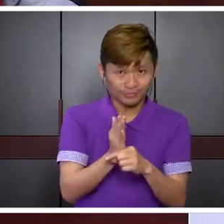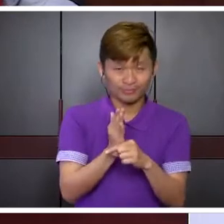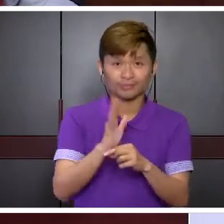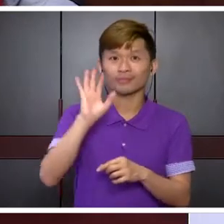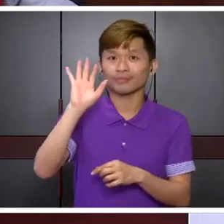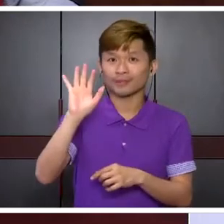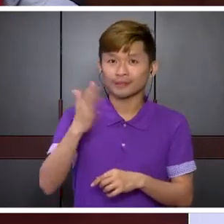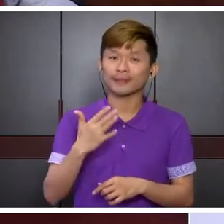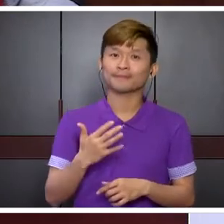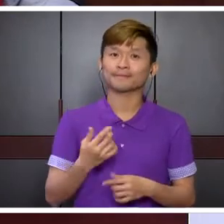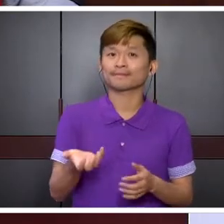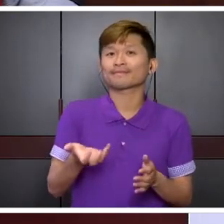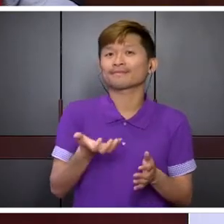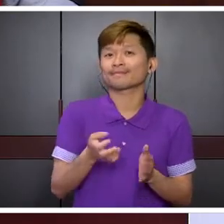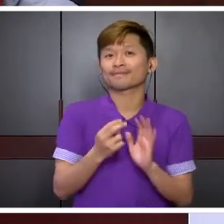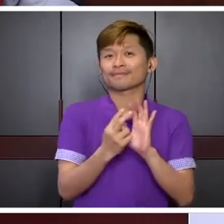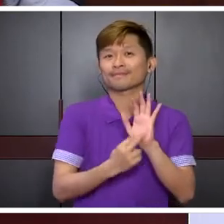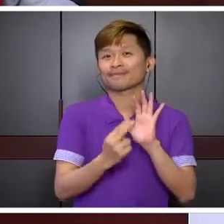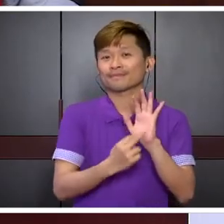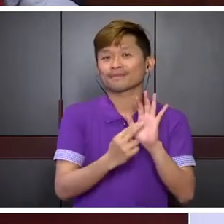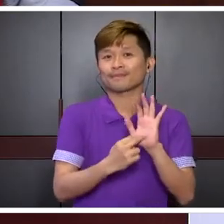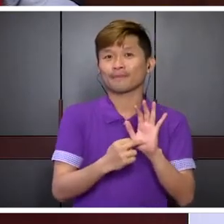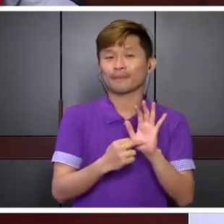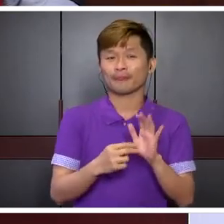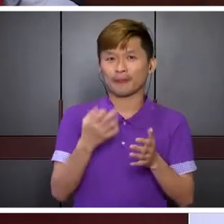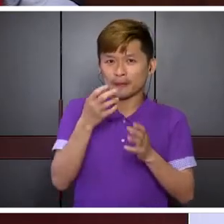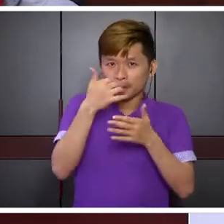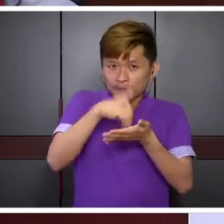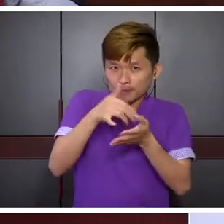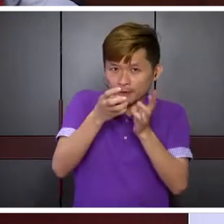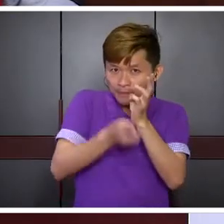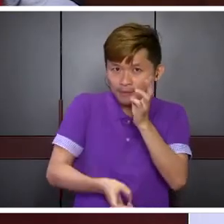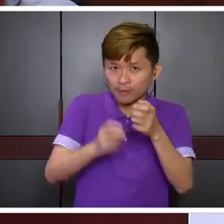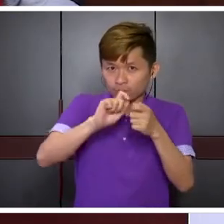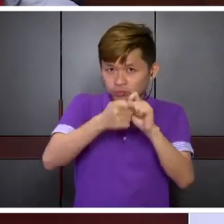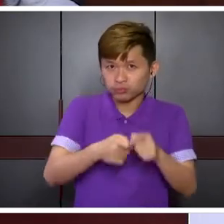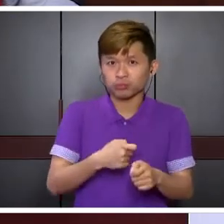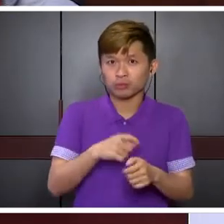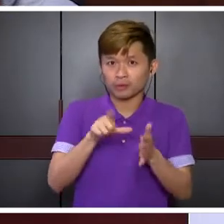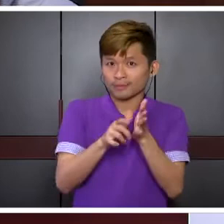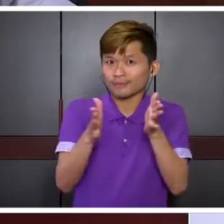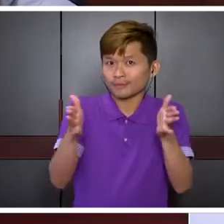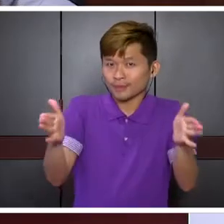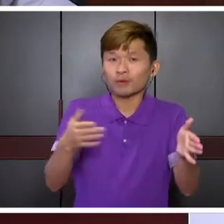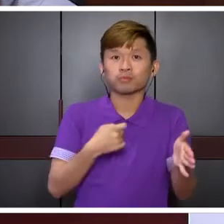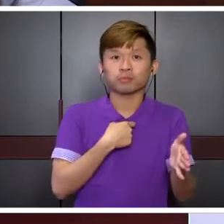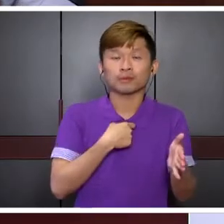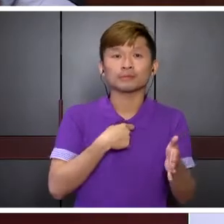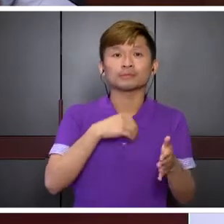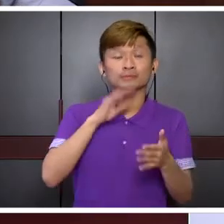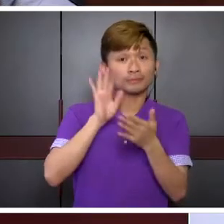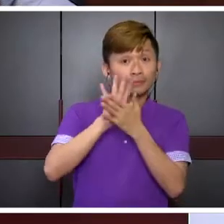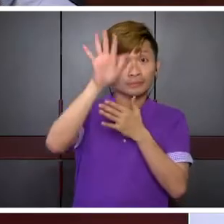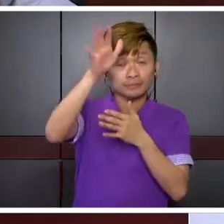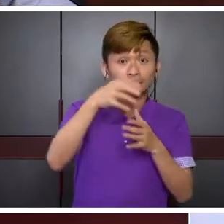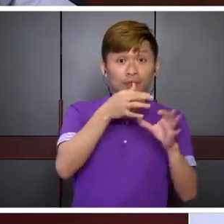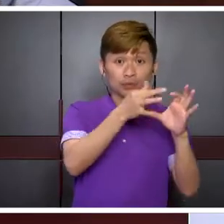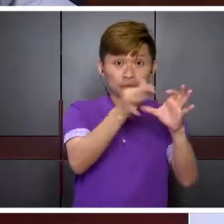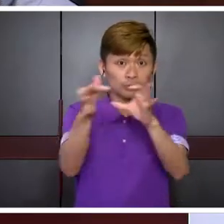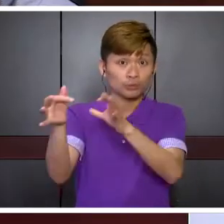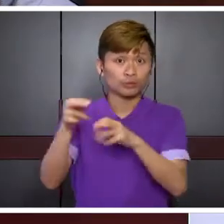但是就像我刚才讲的，因为我们需要精算，需要一段时间，那这个方案呢会在分区座谈的时候